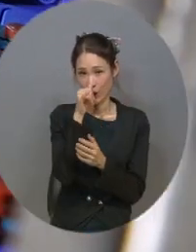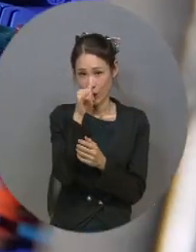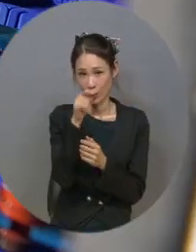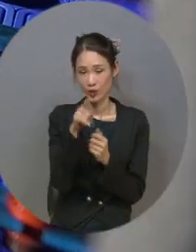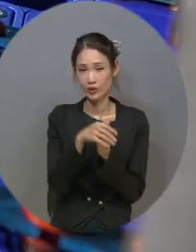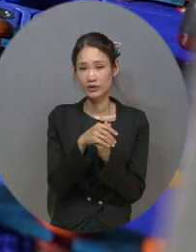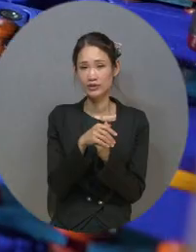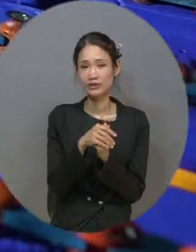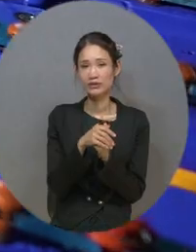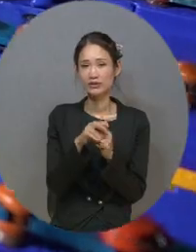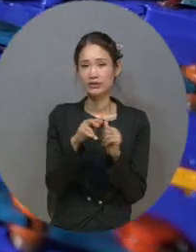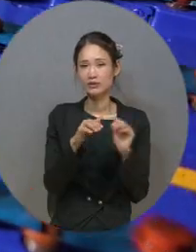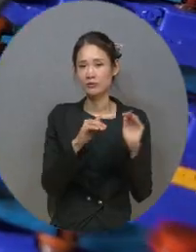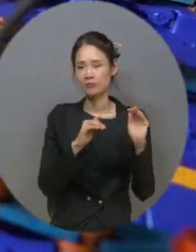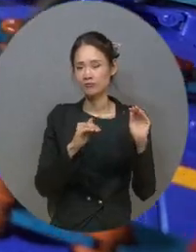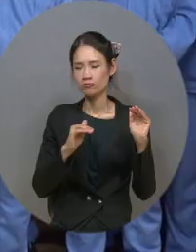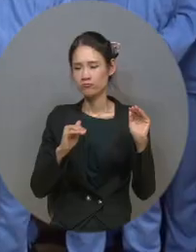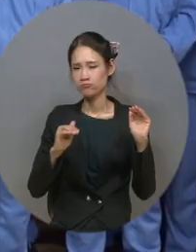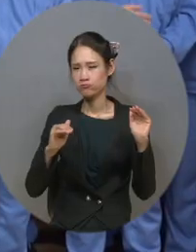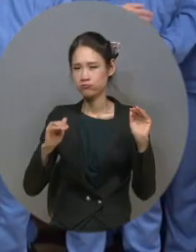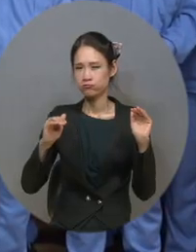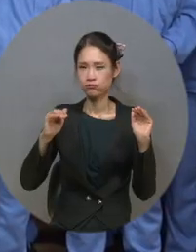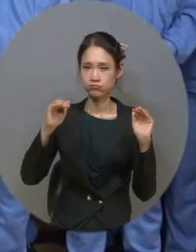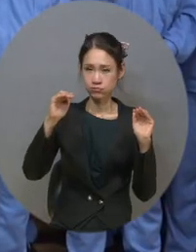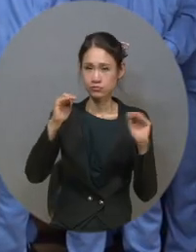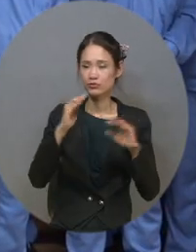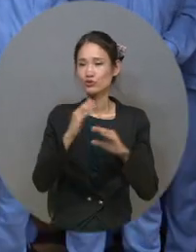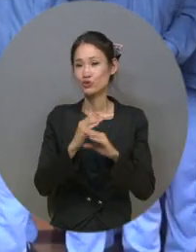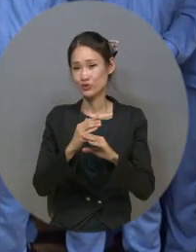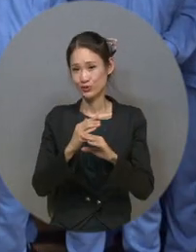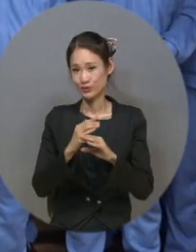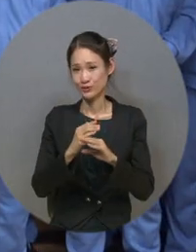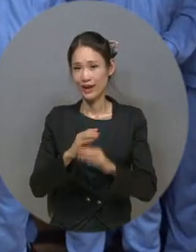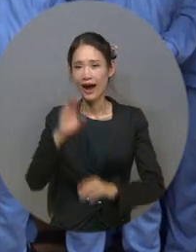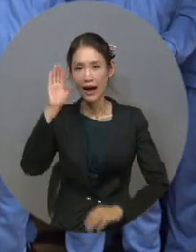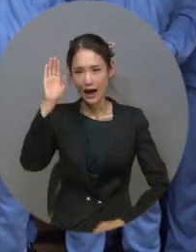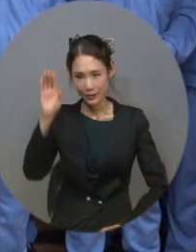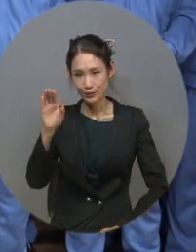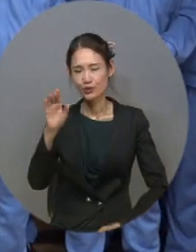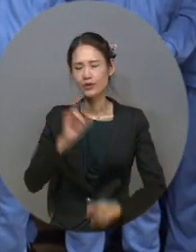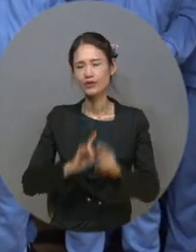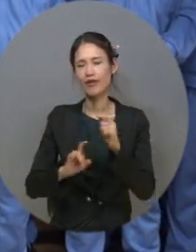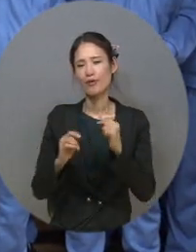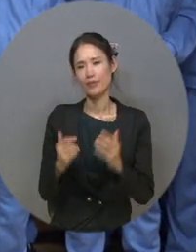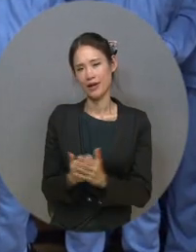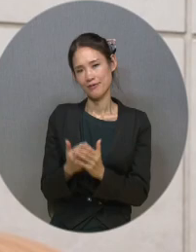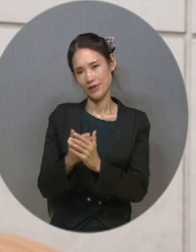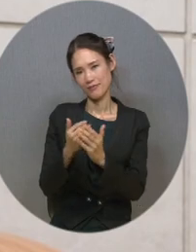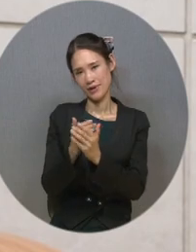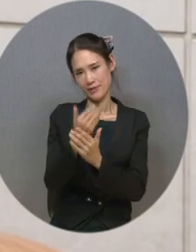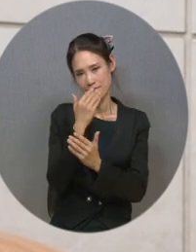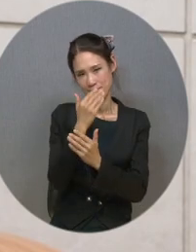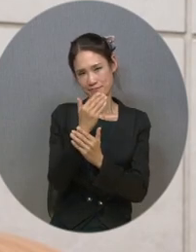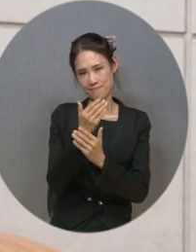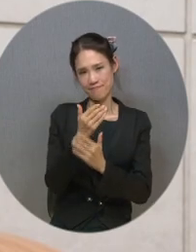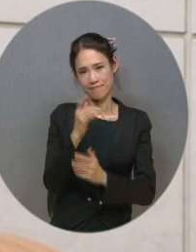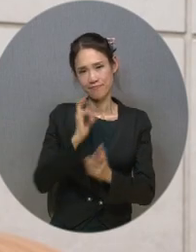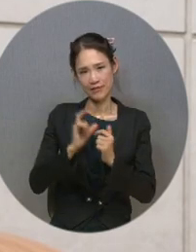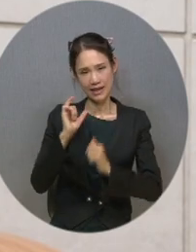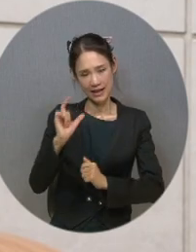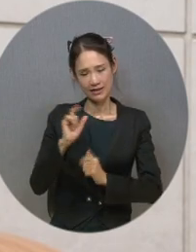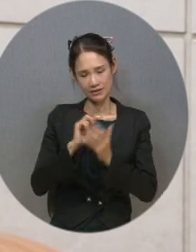광양이 지금 등극하고 있습니다. 이러한 것들이 앞으로 광양의 발전을 견인할 수 있는